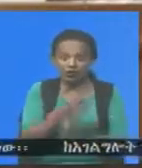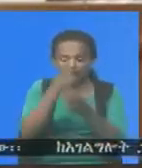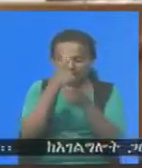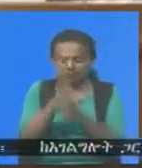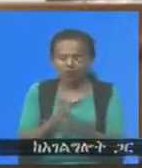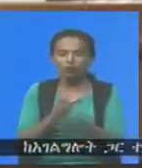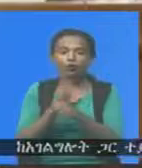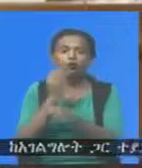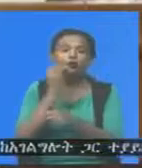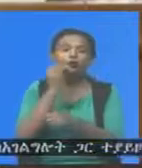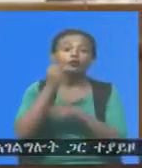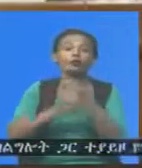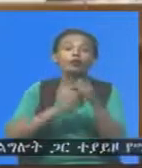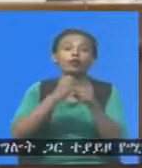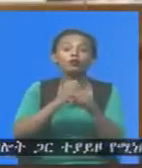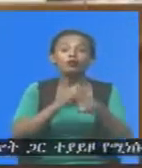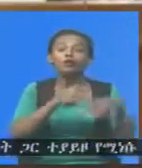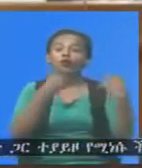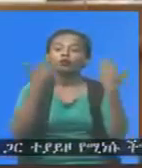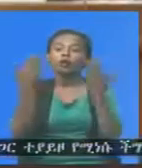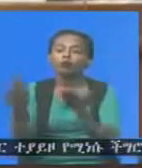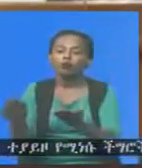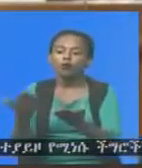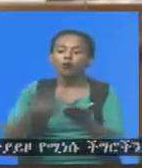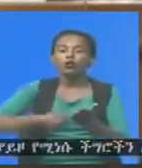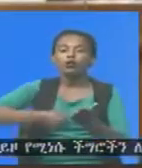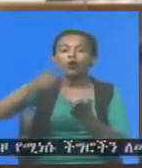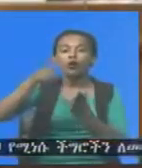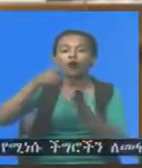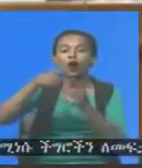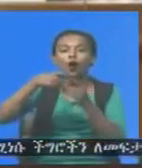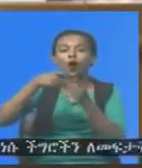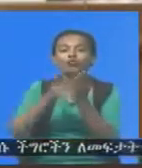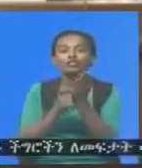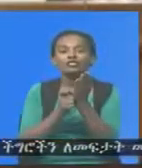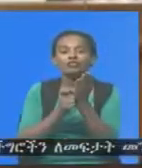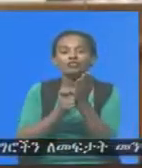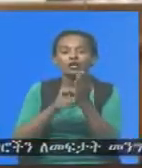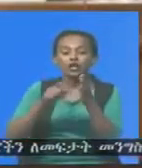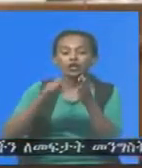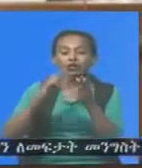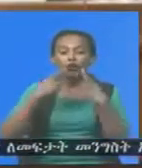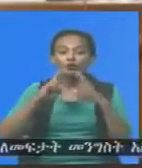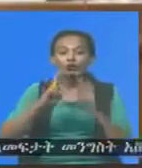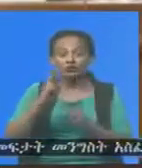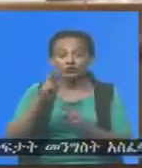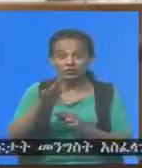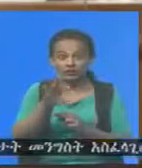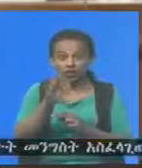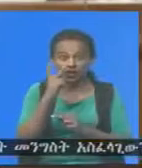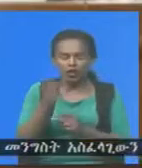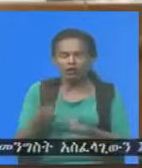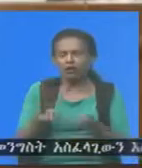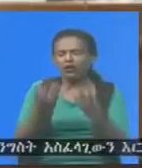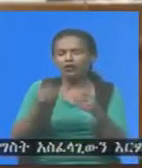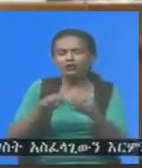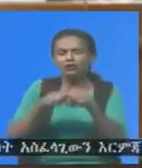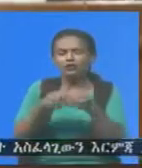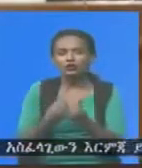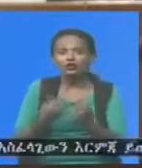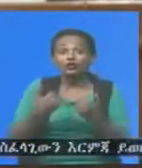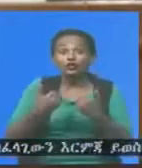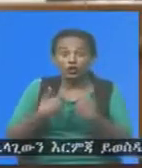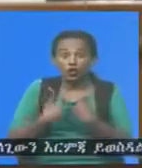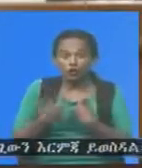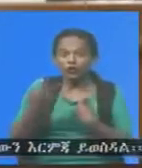ምክር ቤት በየአመቱ የሚቀርበው የዋና ኦዲተር ሪፖርት ግኝት ሲታይ በርካታ ጥሰቶች እንዳሉ